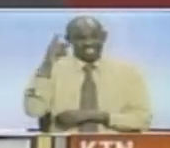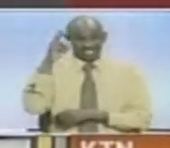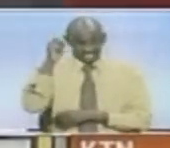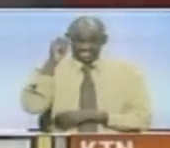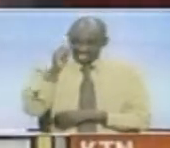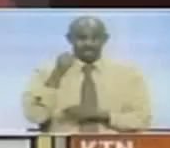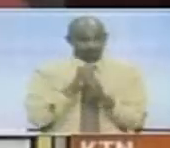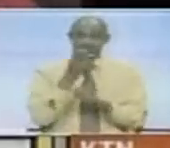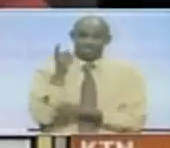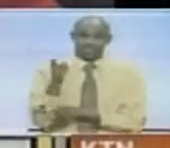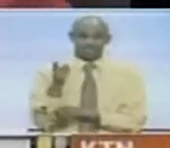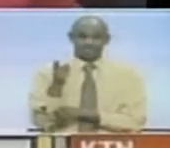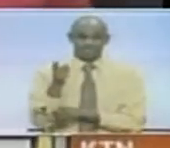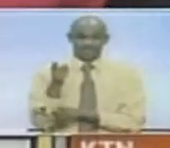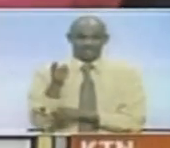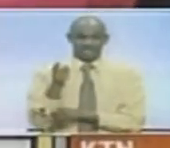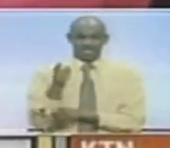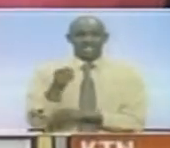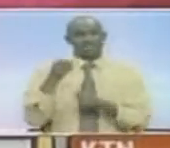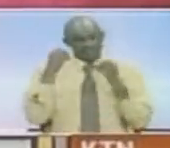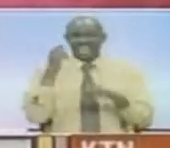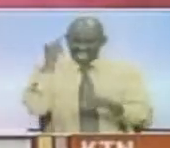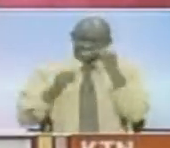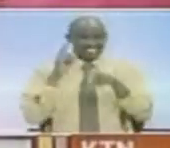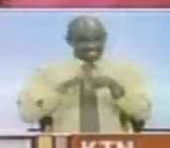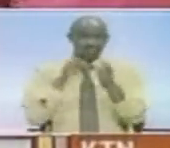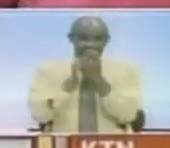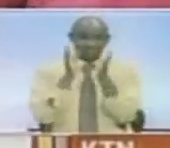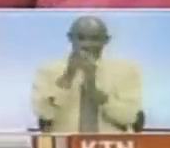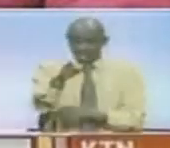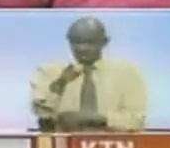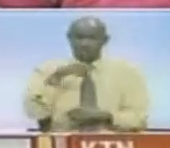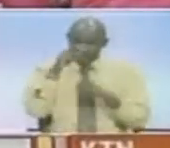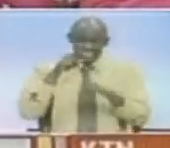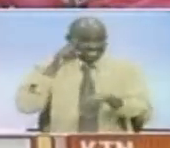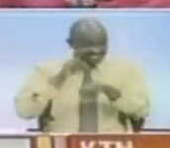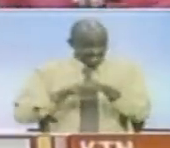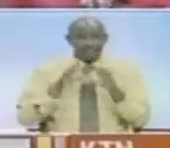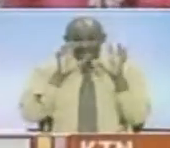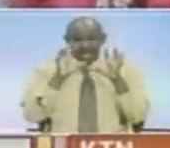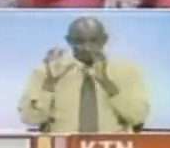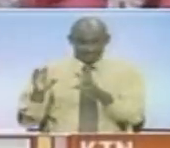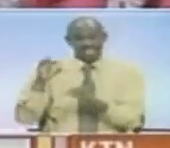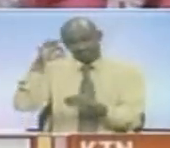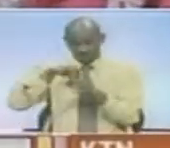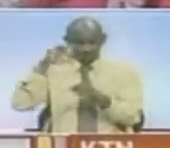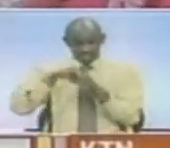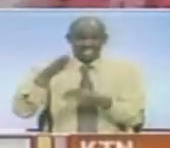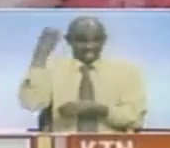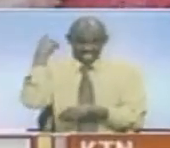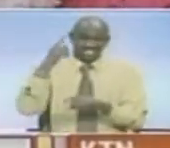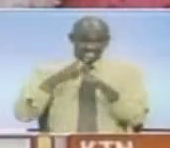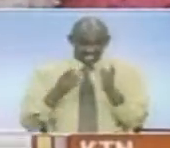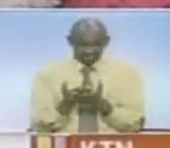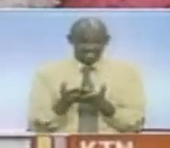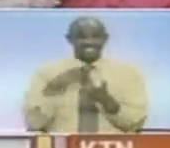KTN. Mara ya mwisho kuonana nawe ilikuwa wakati wa kampeni za uchaguzi mkuu uliopita